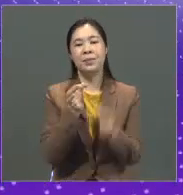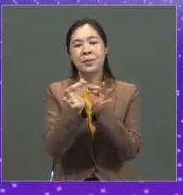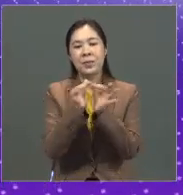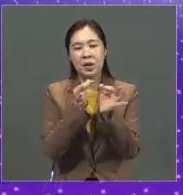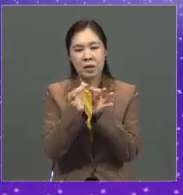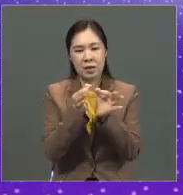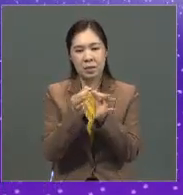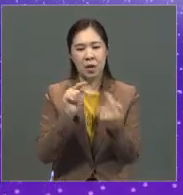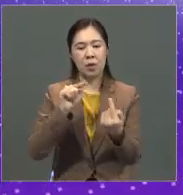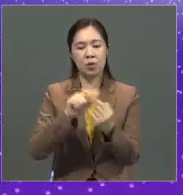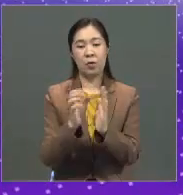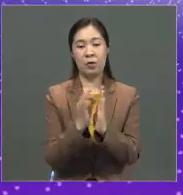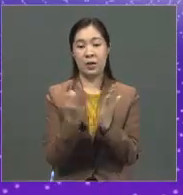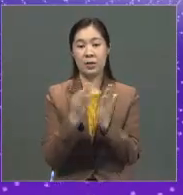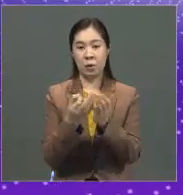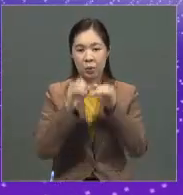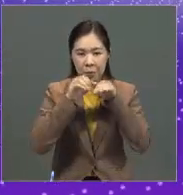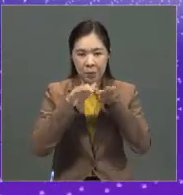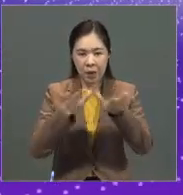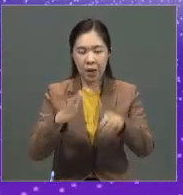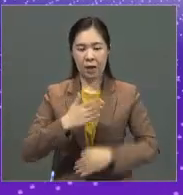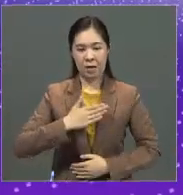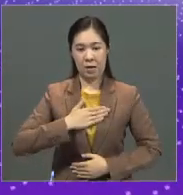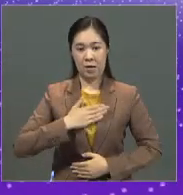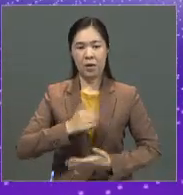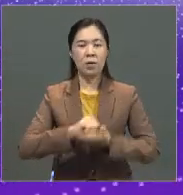ถ้าว่างออกไปทางนกแอร์ก็ออกแถลงการณ์ค่ะผ่านทางfacebook Fanpageว่านกแอร์ยังสามารถให้บริการการบินได้ตามปกติค่ะอ่ะ